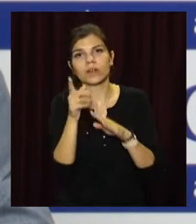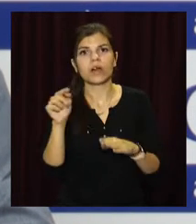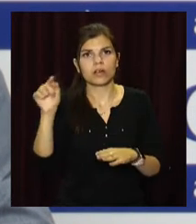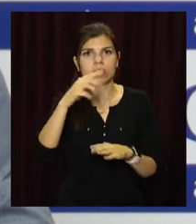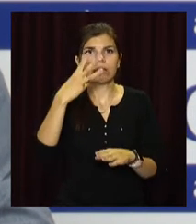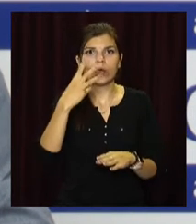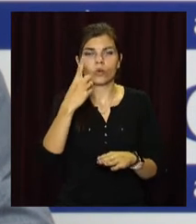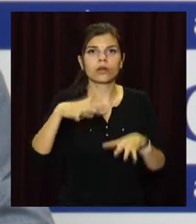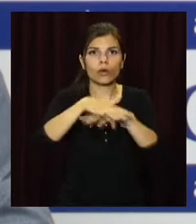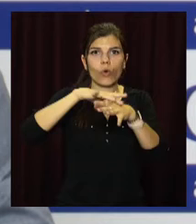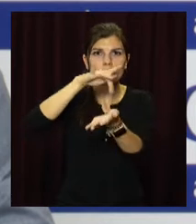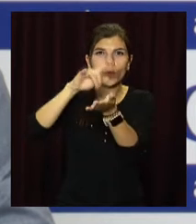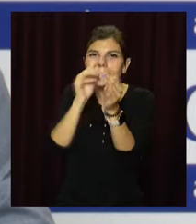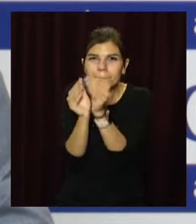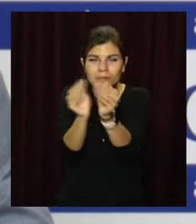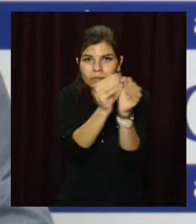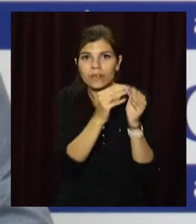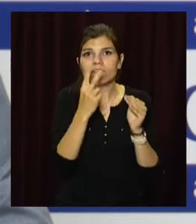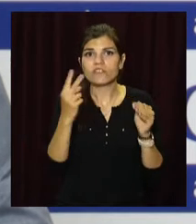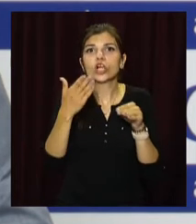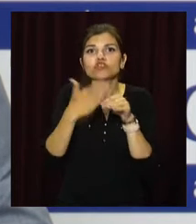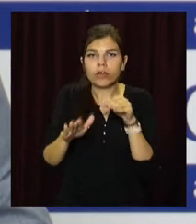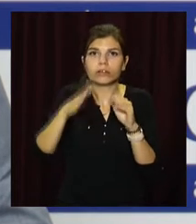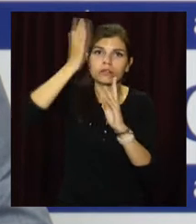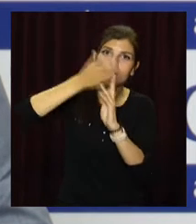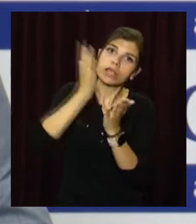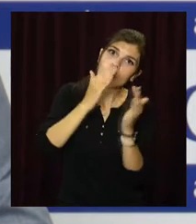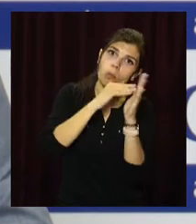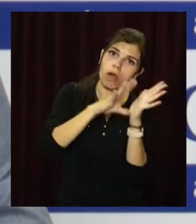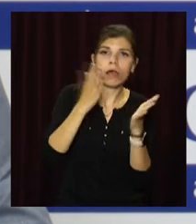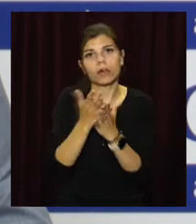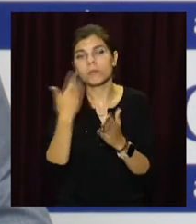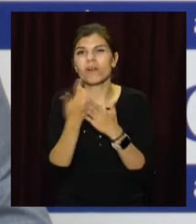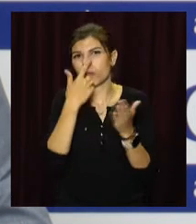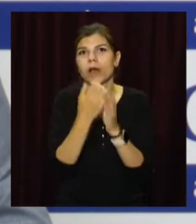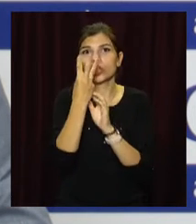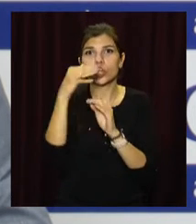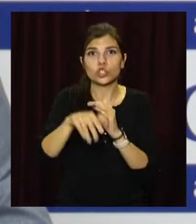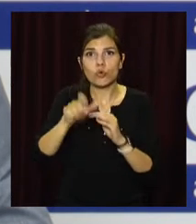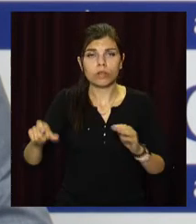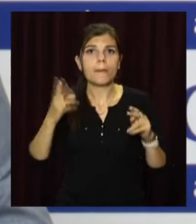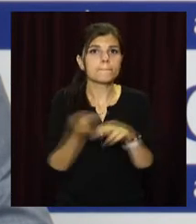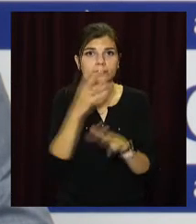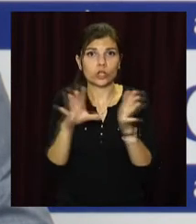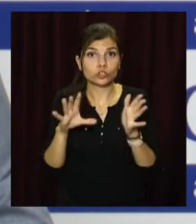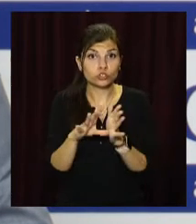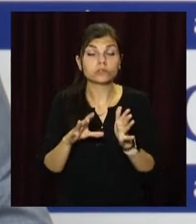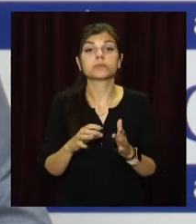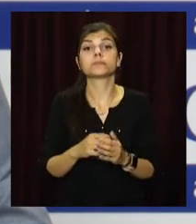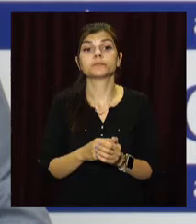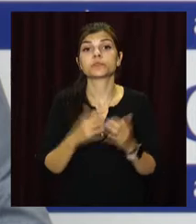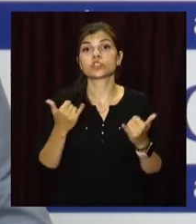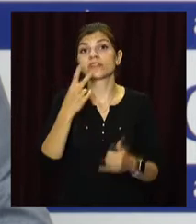часов утра у нас остается обесточенными 31 населенный пункт полностью, 22 частично. Это